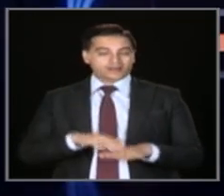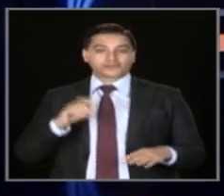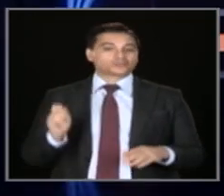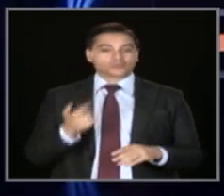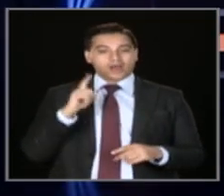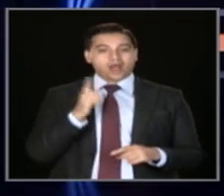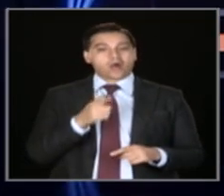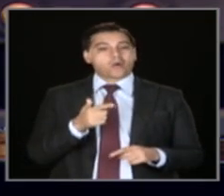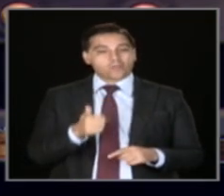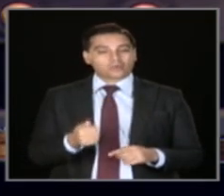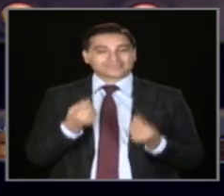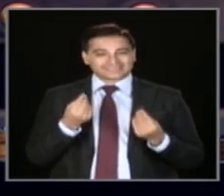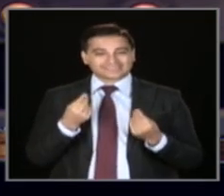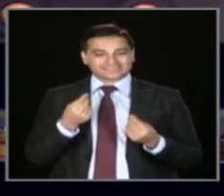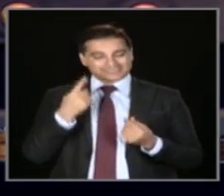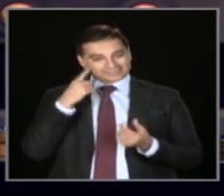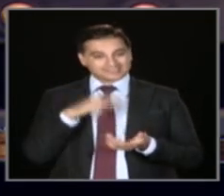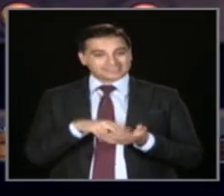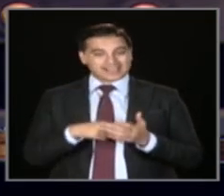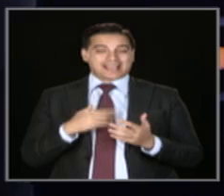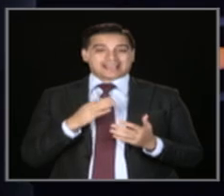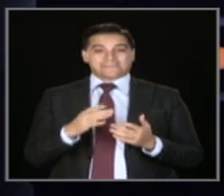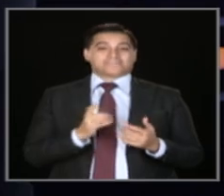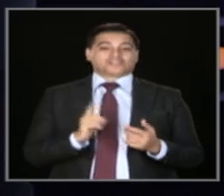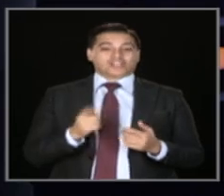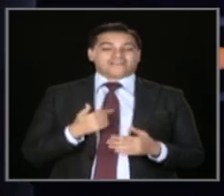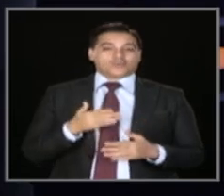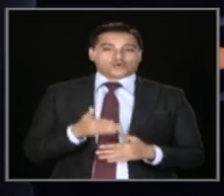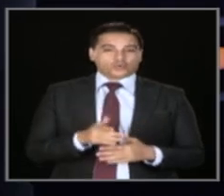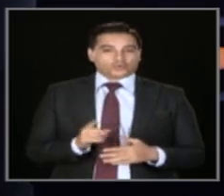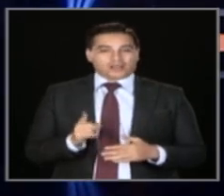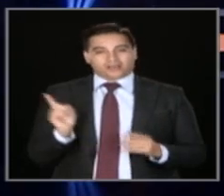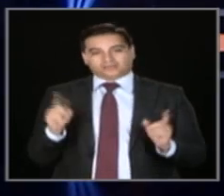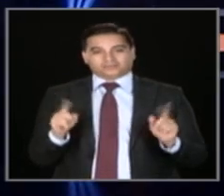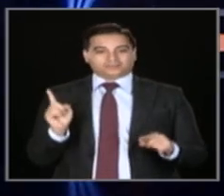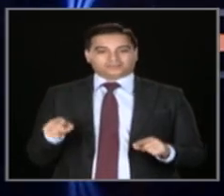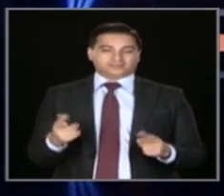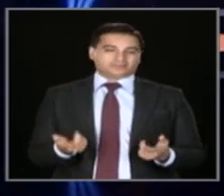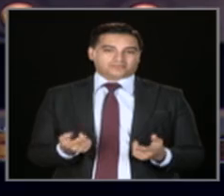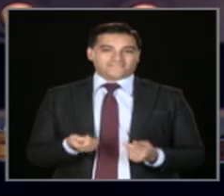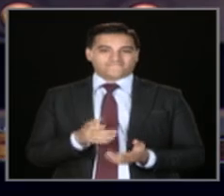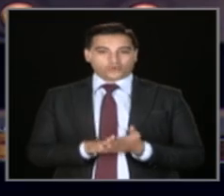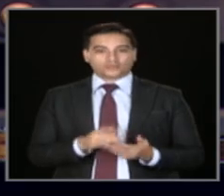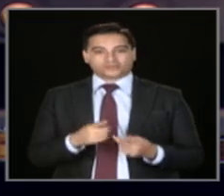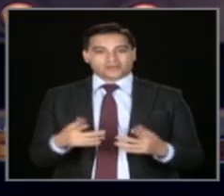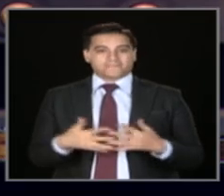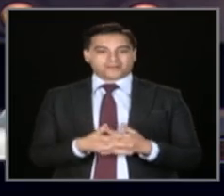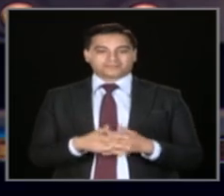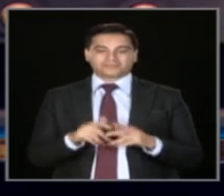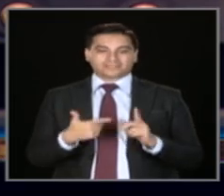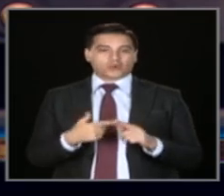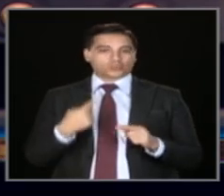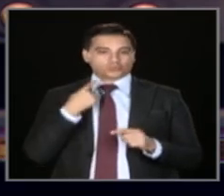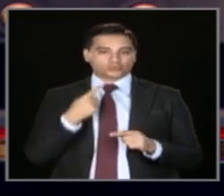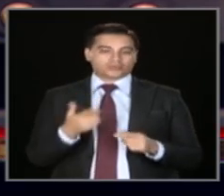البازر، لأ، ما عنديش الإجابة، ما دس على البازر، فإدوا لنفسكوا فرصة. تاني سؤال يضيع